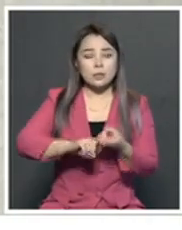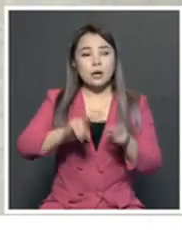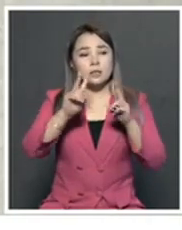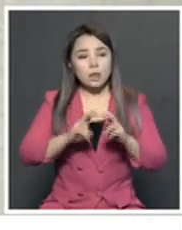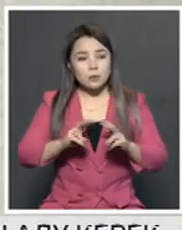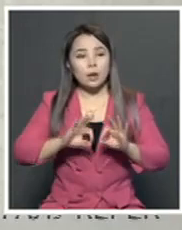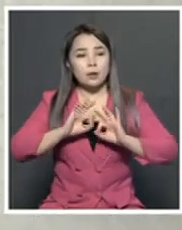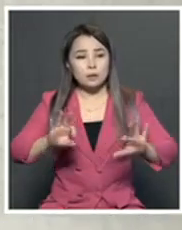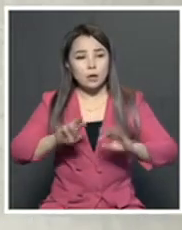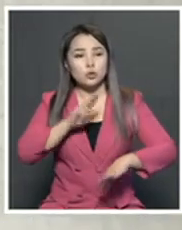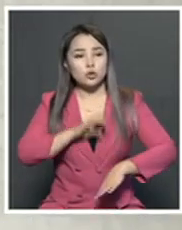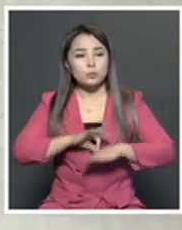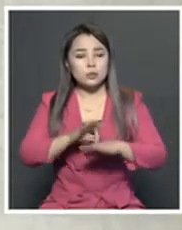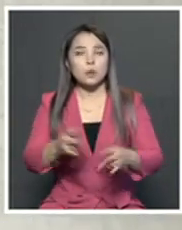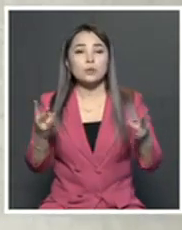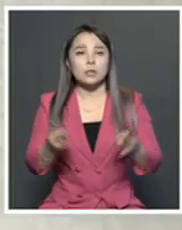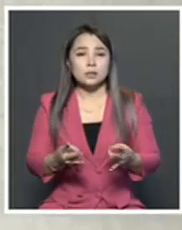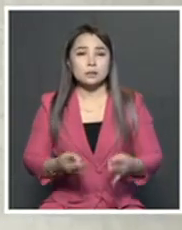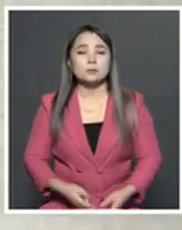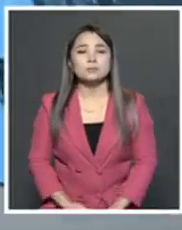тексеру, профилактикалық жұмыстар жүргізілді.